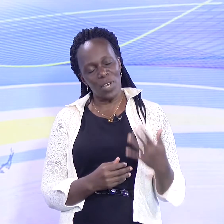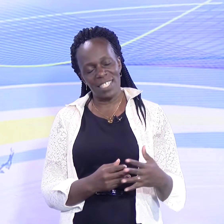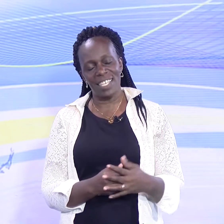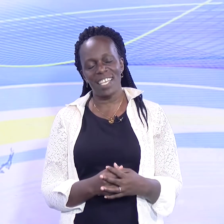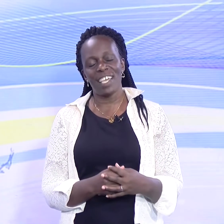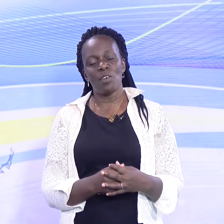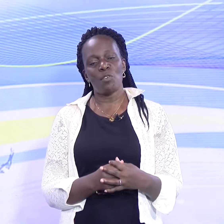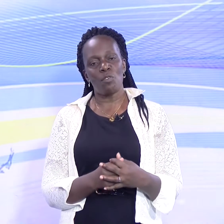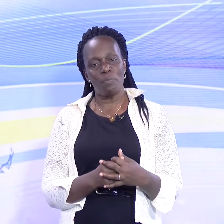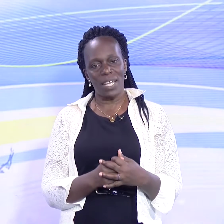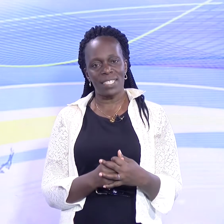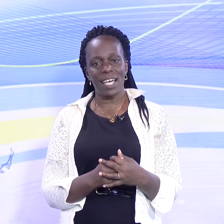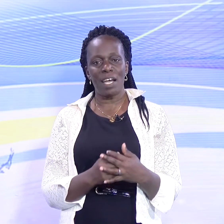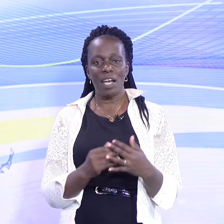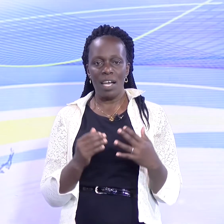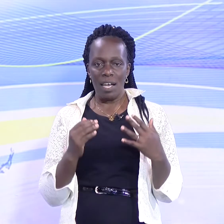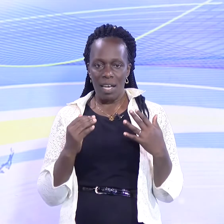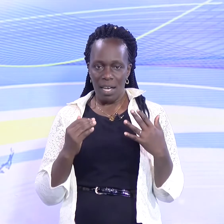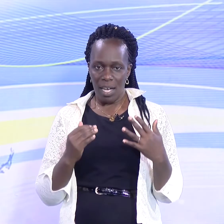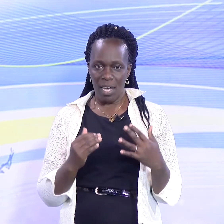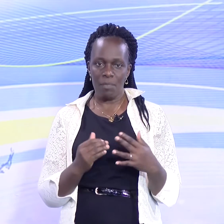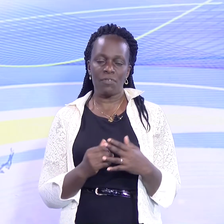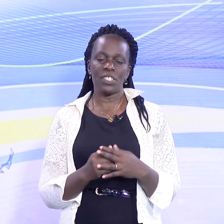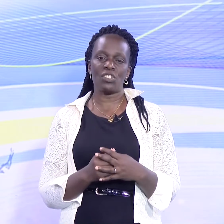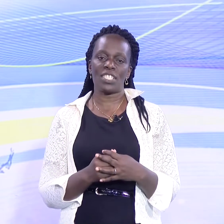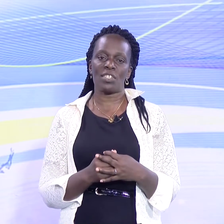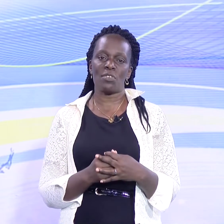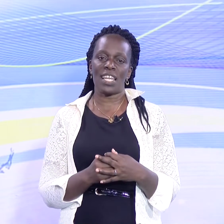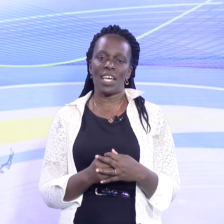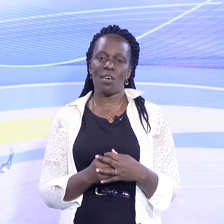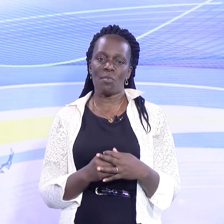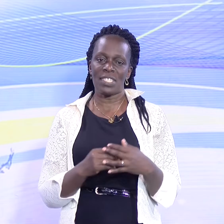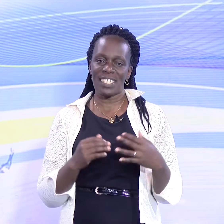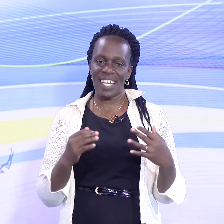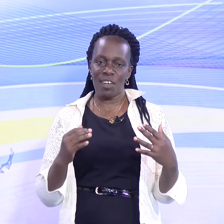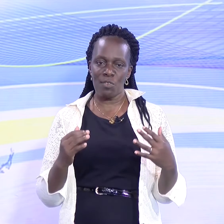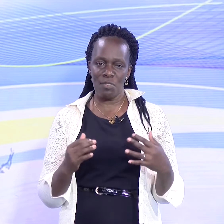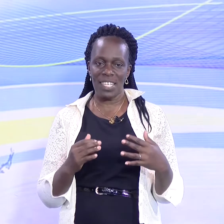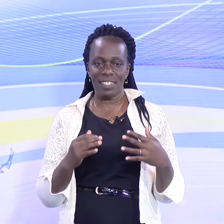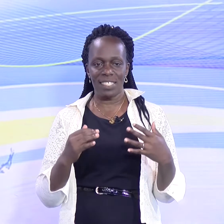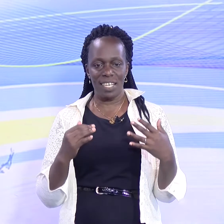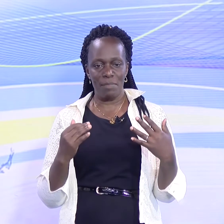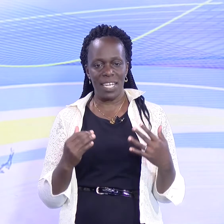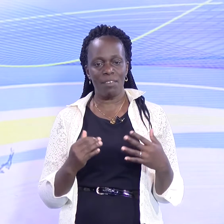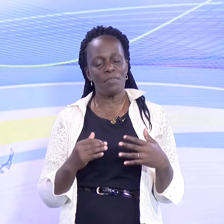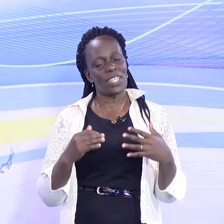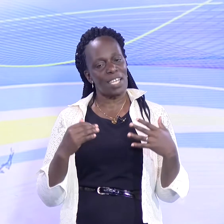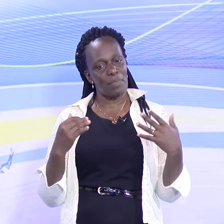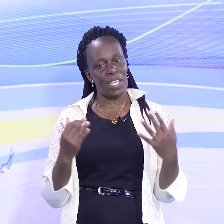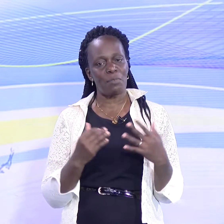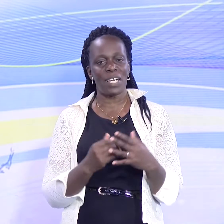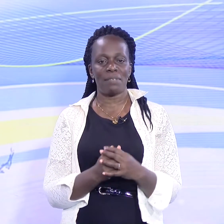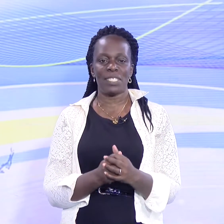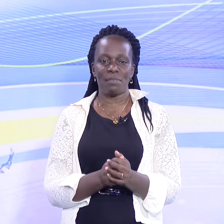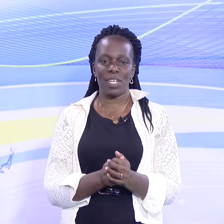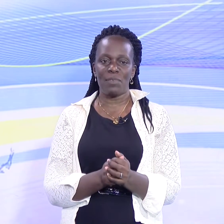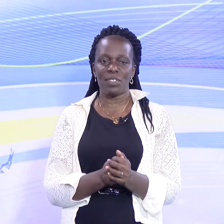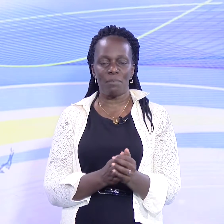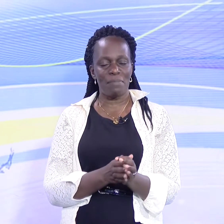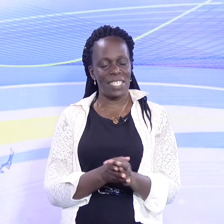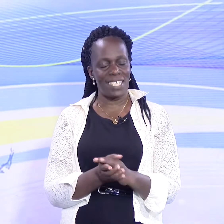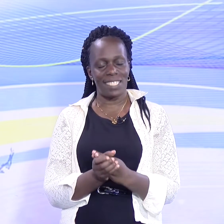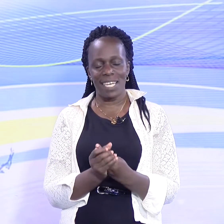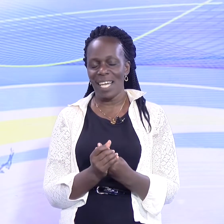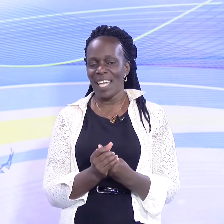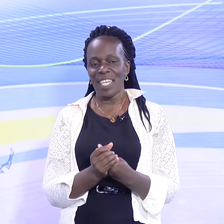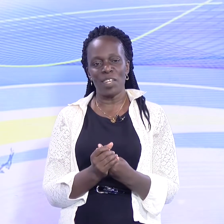ili uweze kupata mafundisho ya siku ya leo kwa njia ya kuu na njia ya baraka. Kwa hivyo ningependa kumkaribisha mwalimu wetu